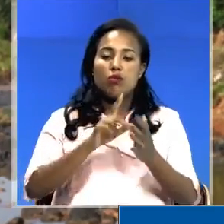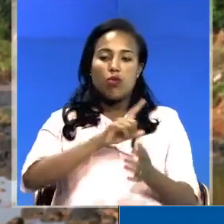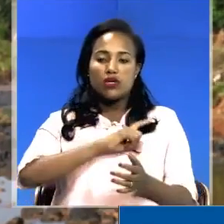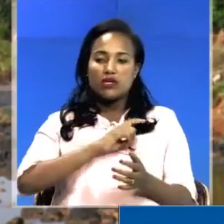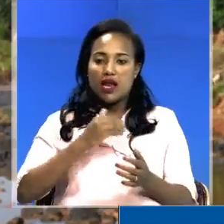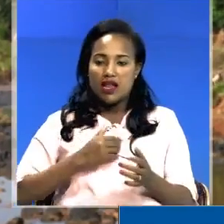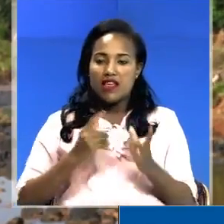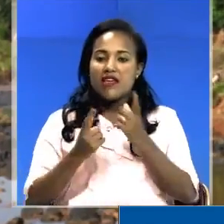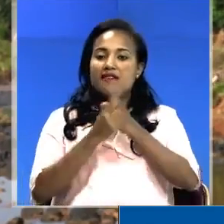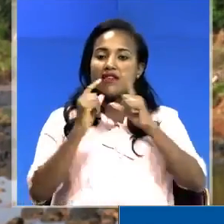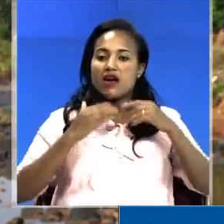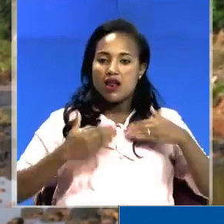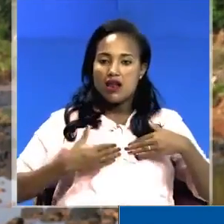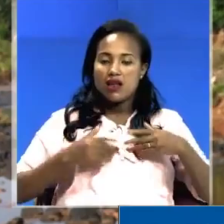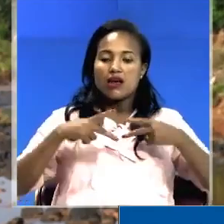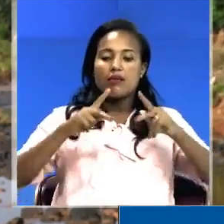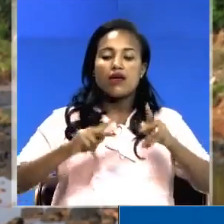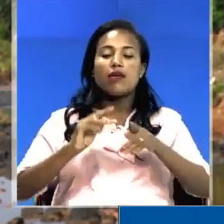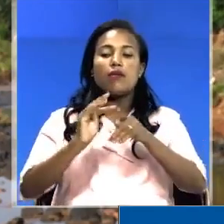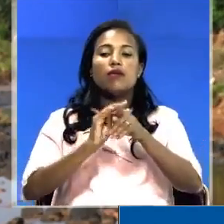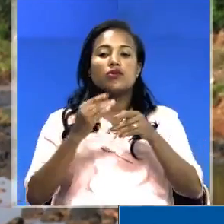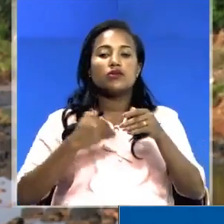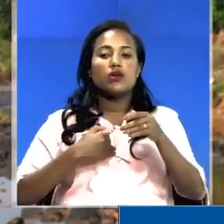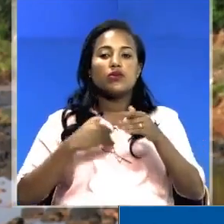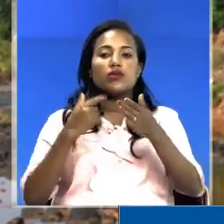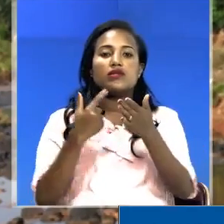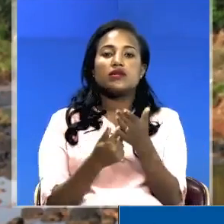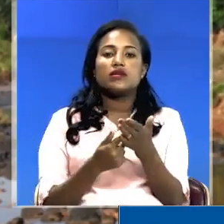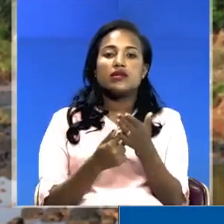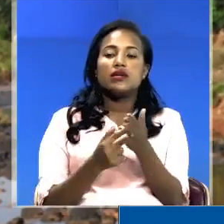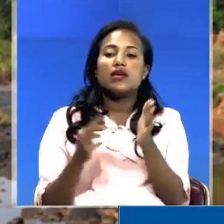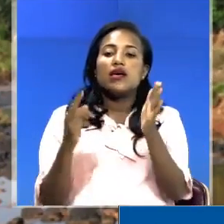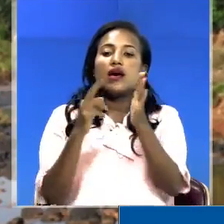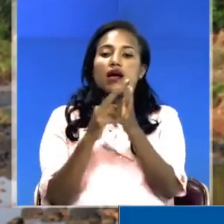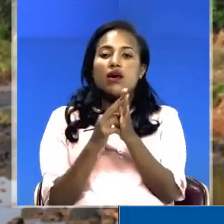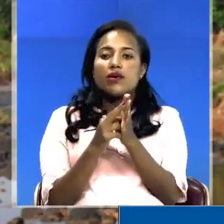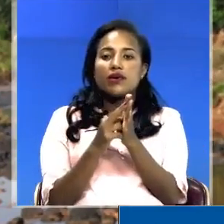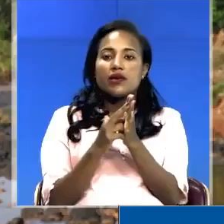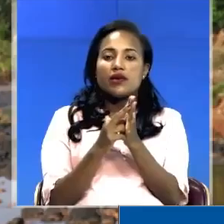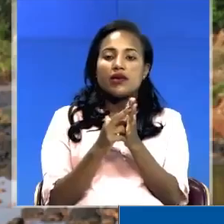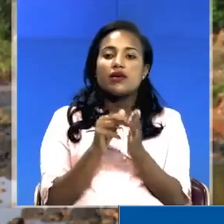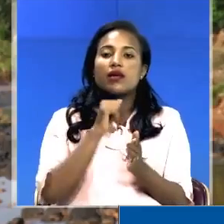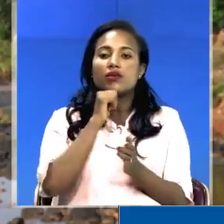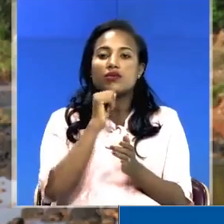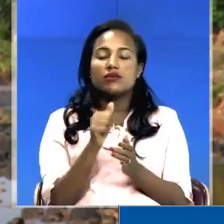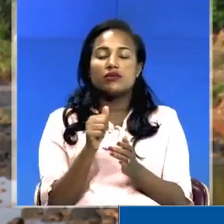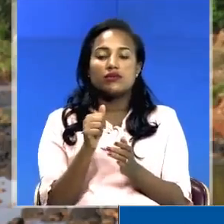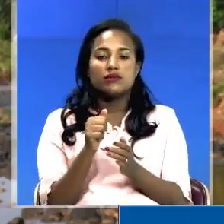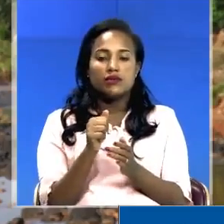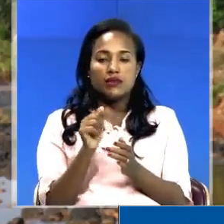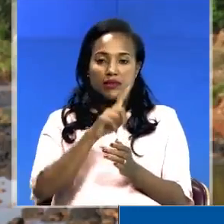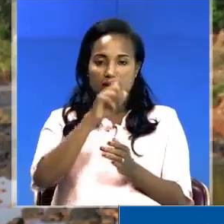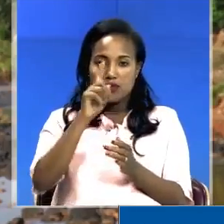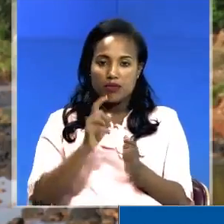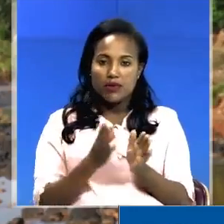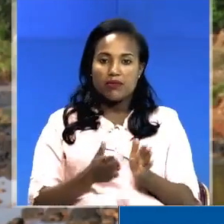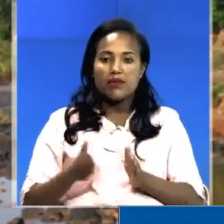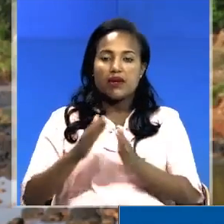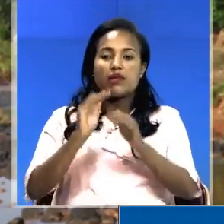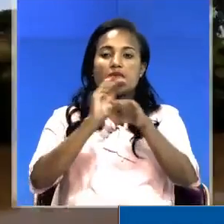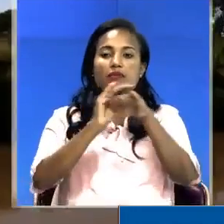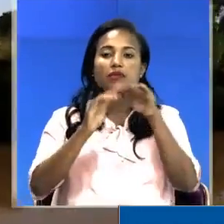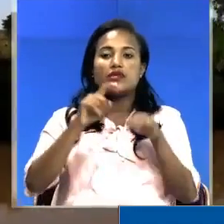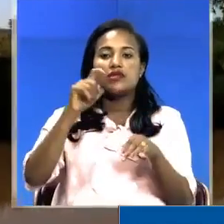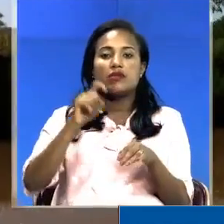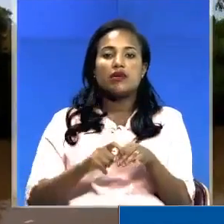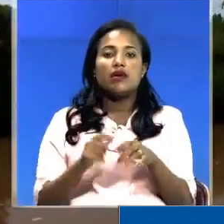አካል አለ፣ የግብርና ባለሙያዎች አሉ። እነዛ ህጋዊ ያልሆኑትን የሚጠየቁበት መንገድ ሊመቻች ይገባል።